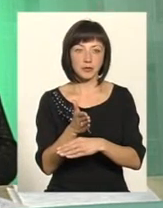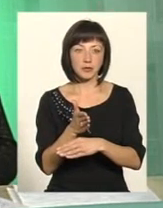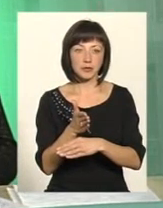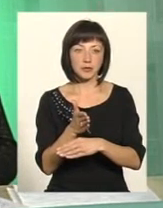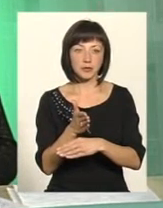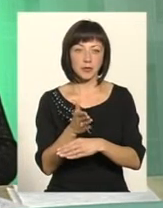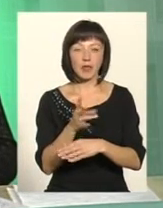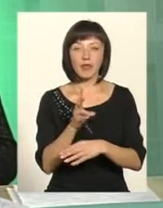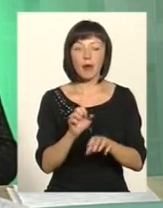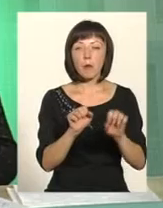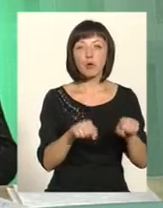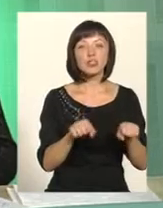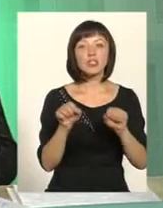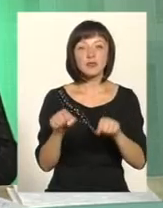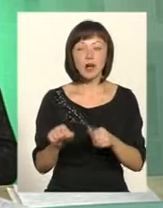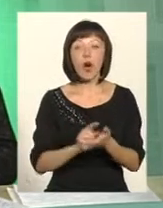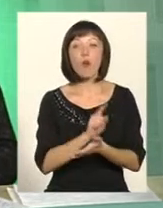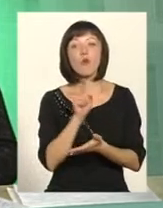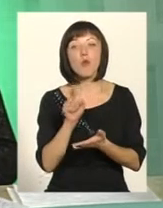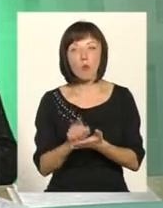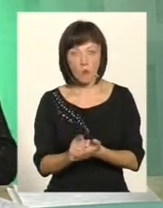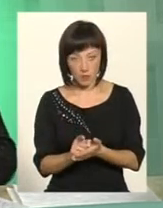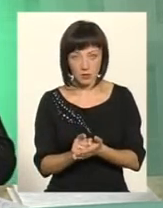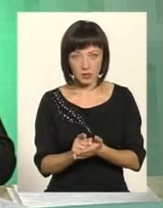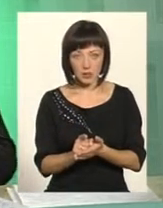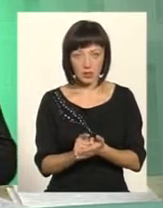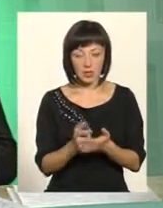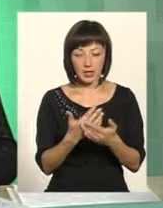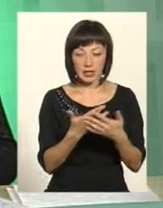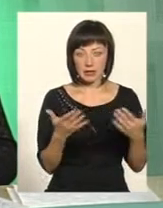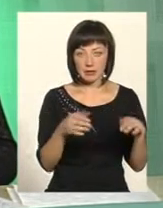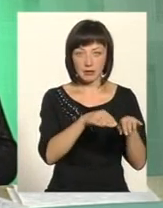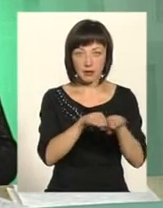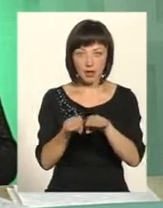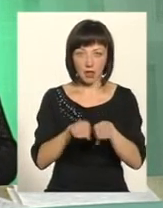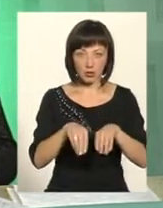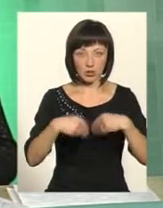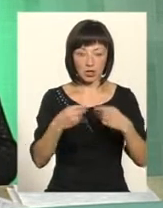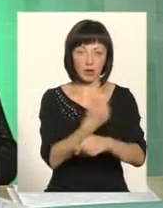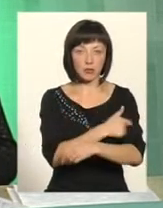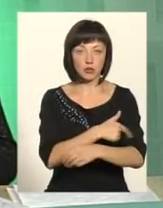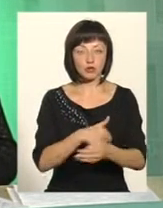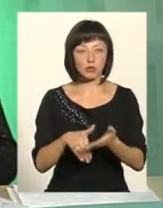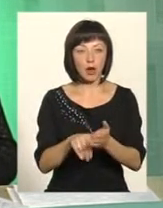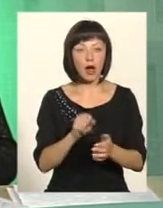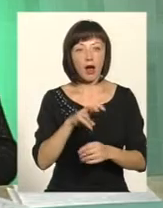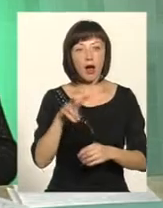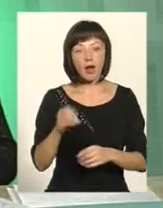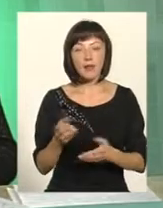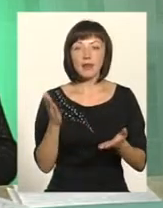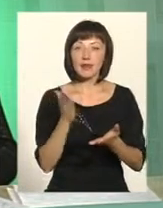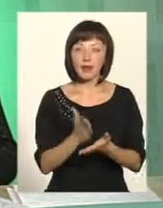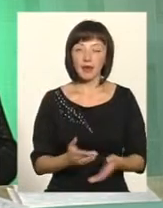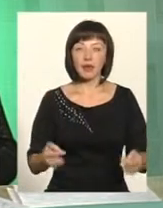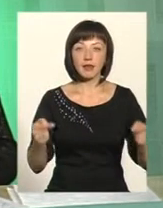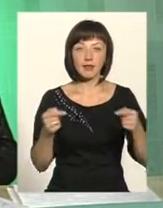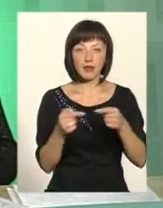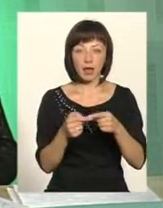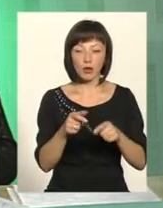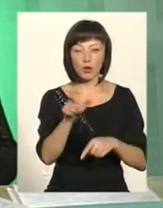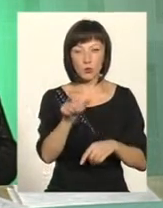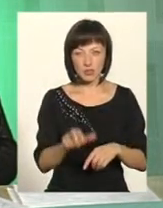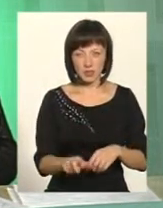не можливості, а обов'язки різних ланок надання медичної допомоги. Але є деякий, навіть, оцей